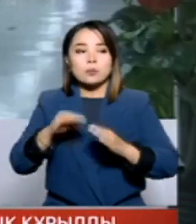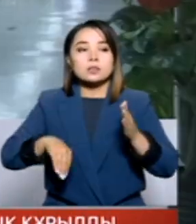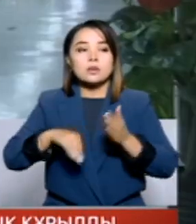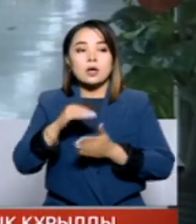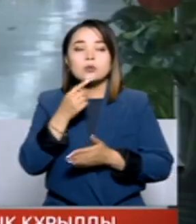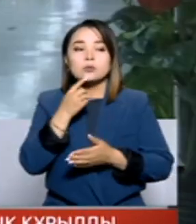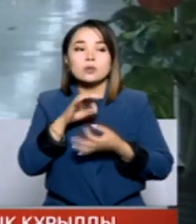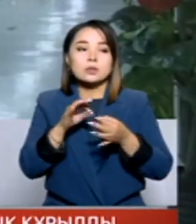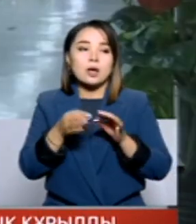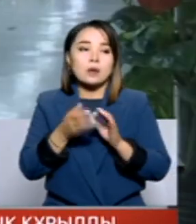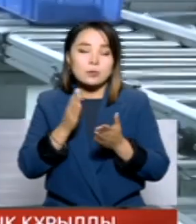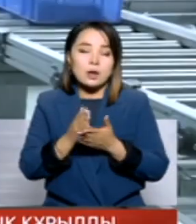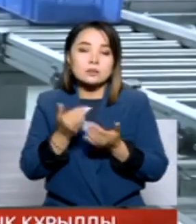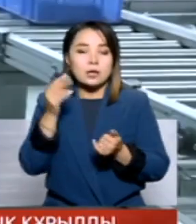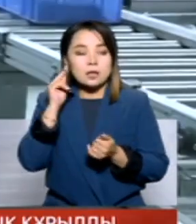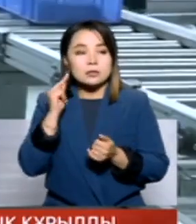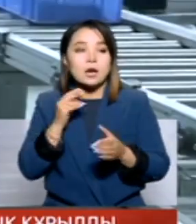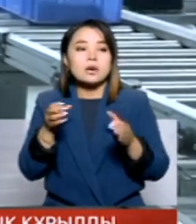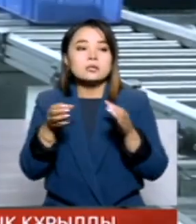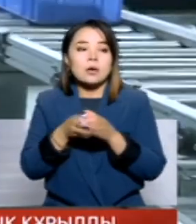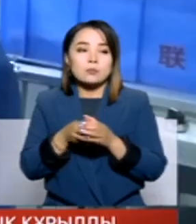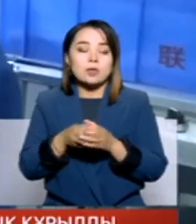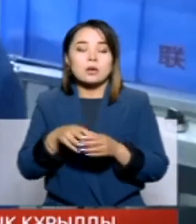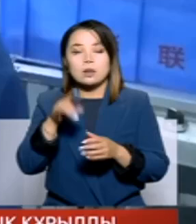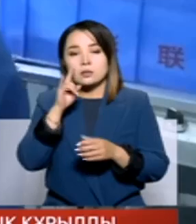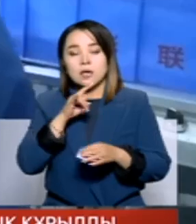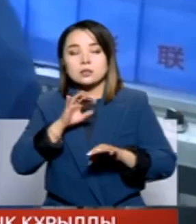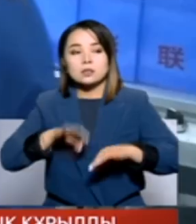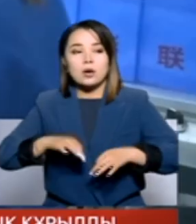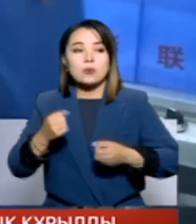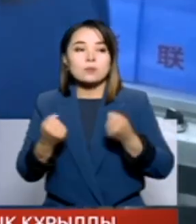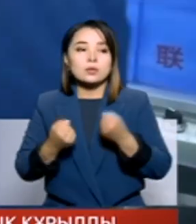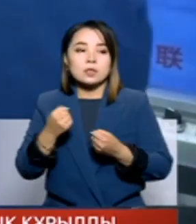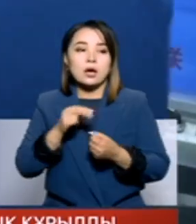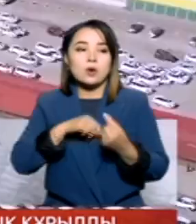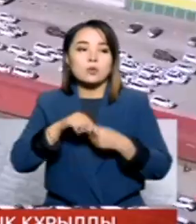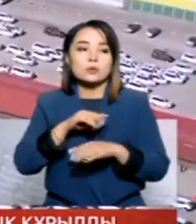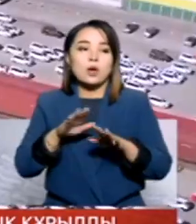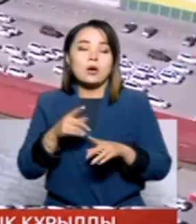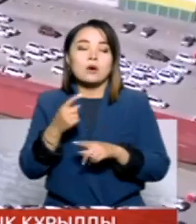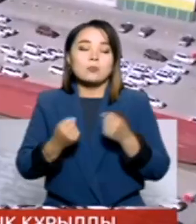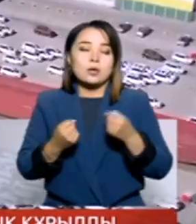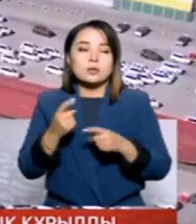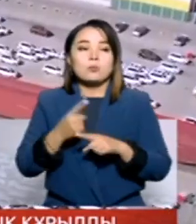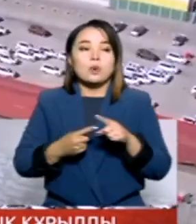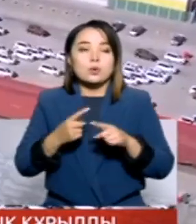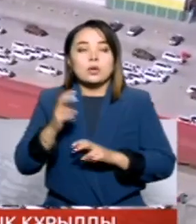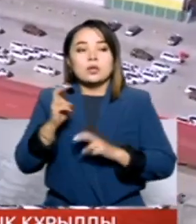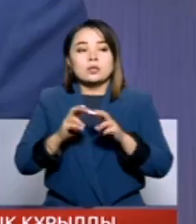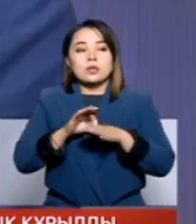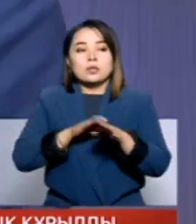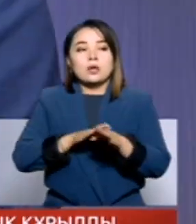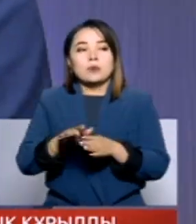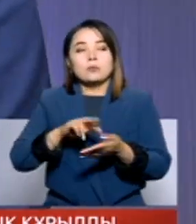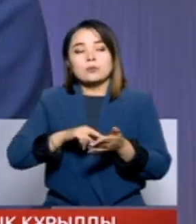қиын. Сондықтан Қытай тарапы Қазақстанда темір тұлпар өндіретін кәсіпорын мен автобөлшек шығаратын зауыт салуды